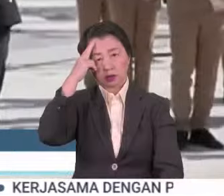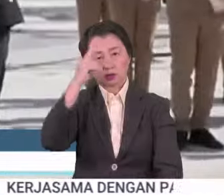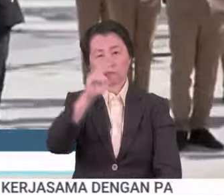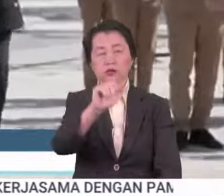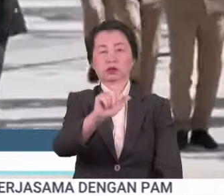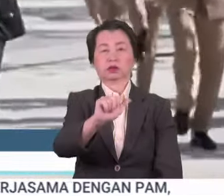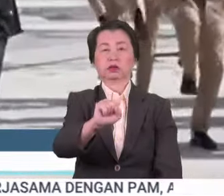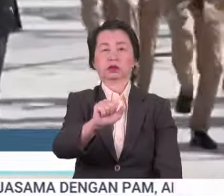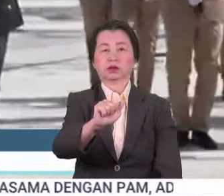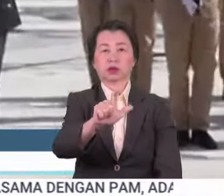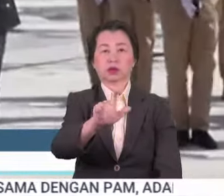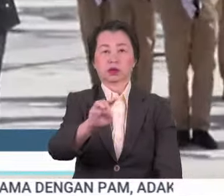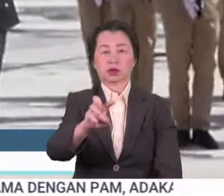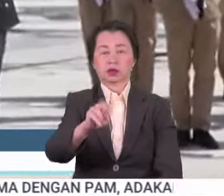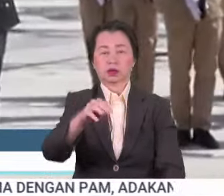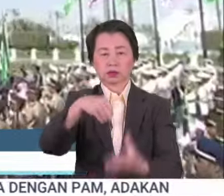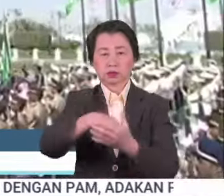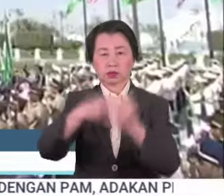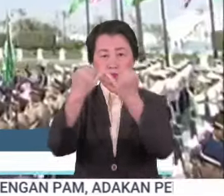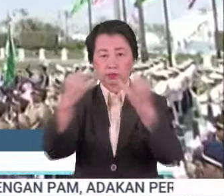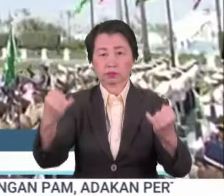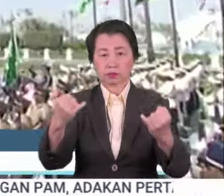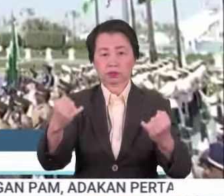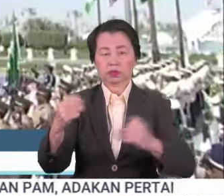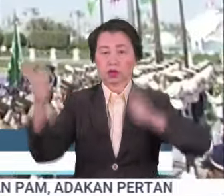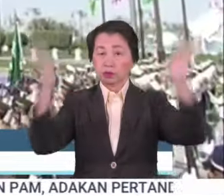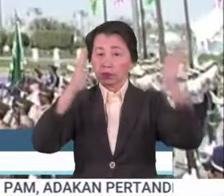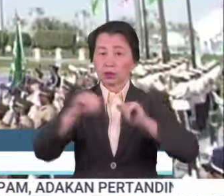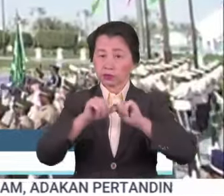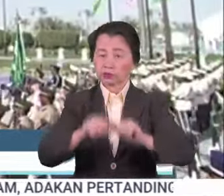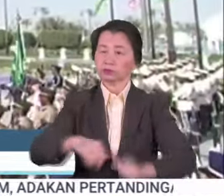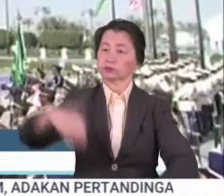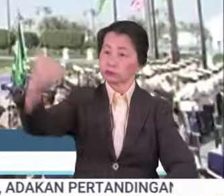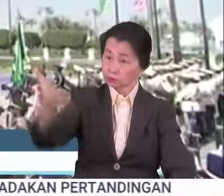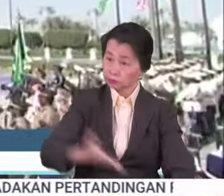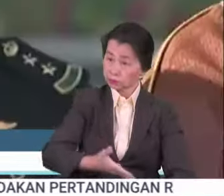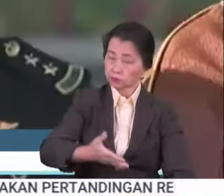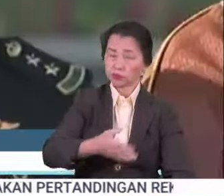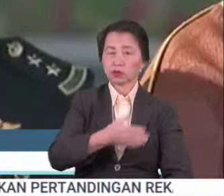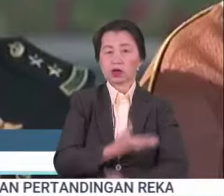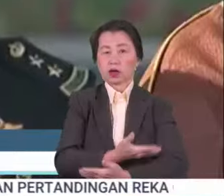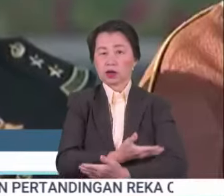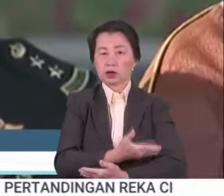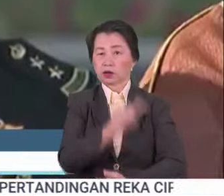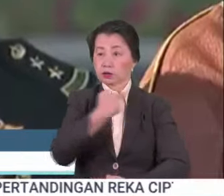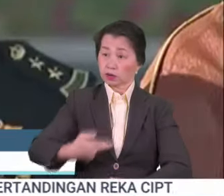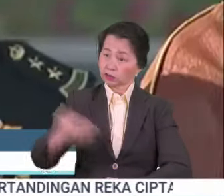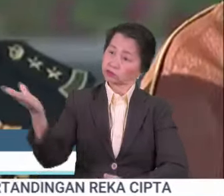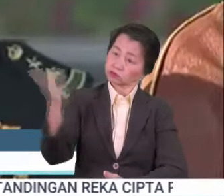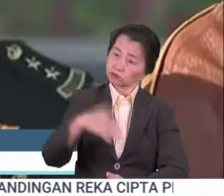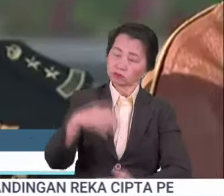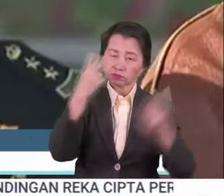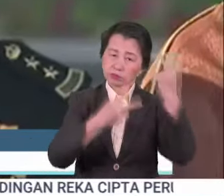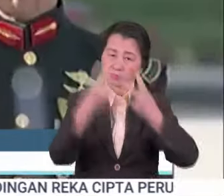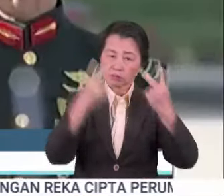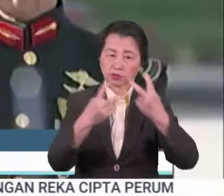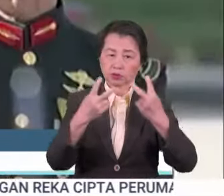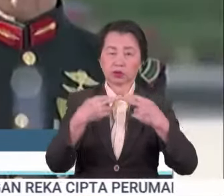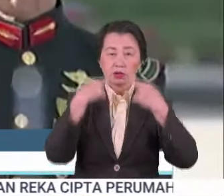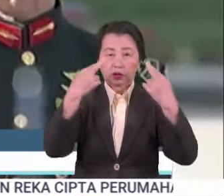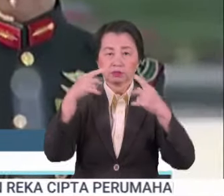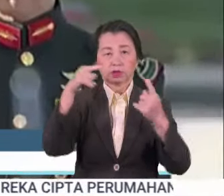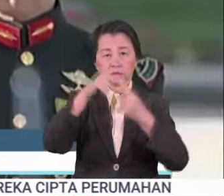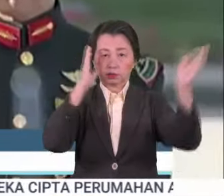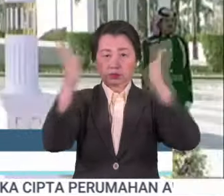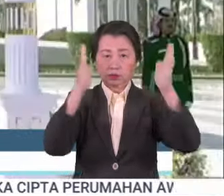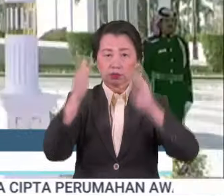Salman di Istana al-yamamah Malaysia turut menjemput puttera mahkota untuk melakukan kunjungan Rasmi ke